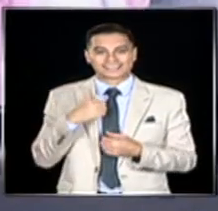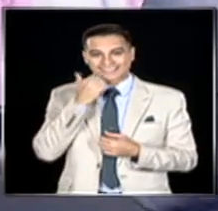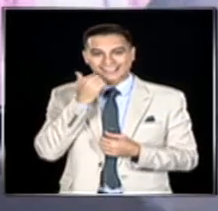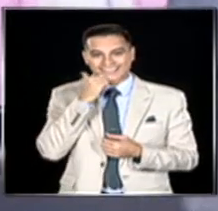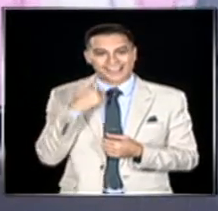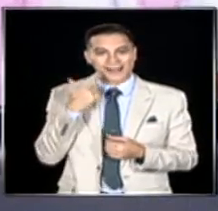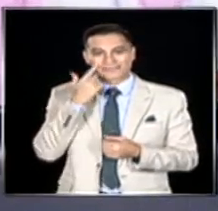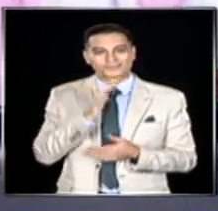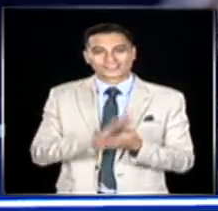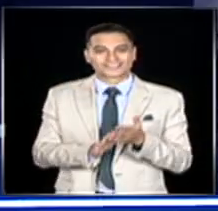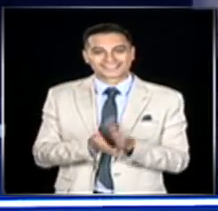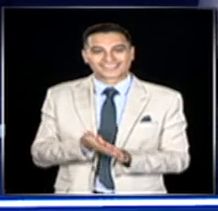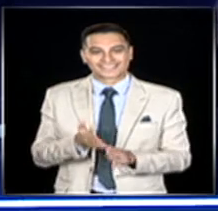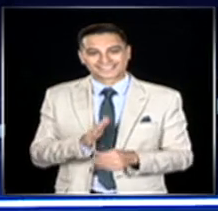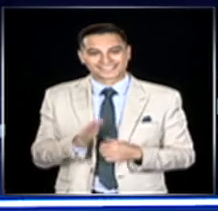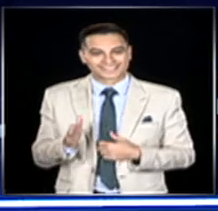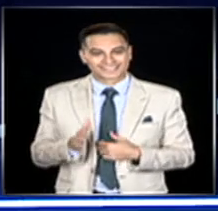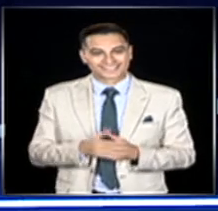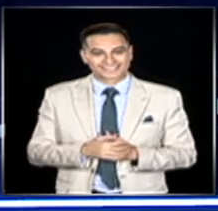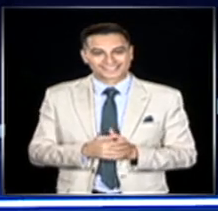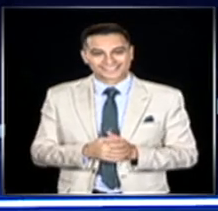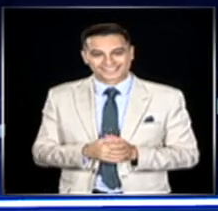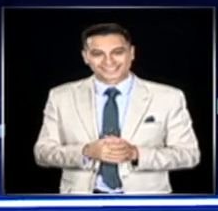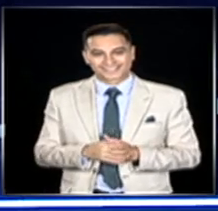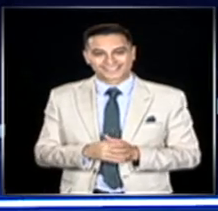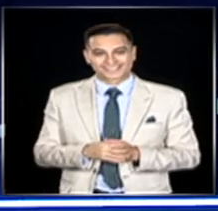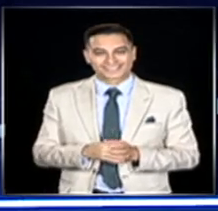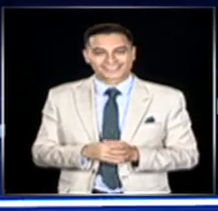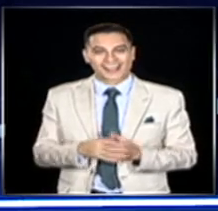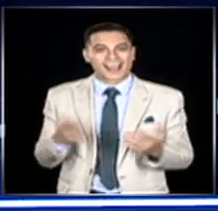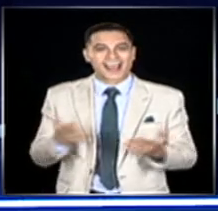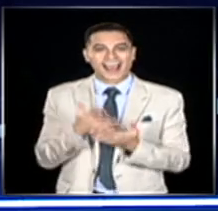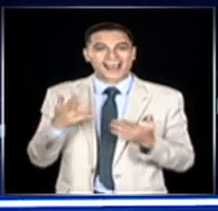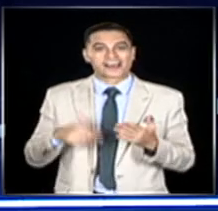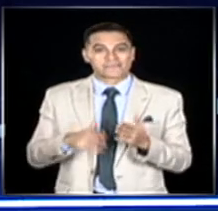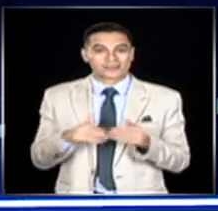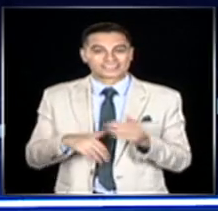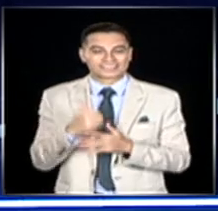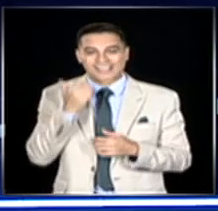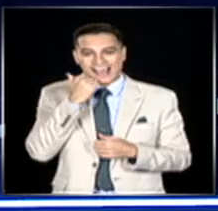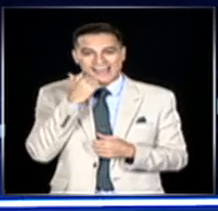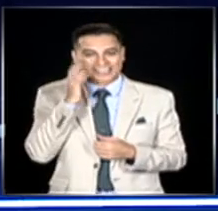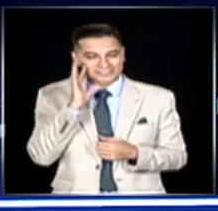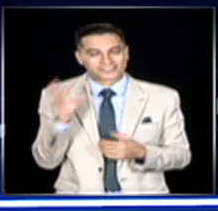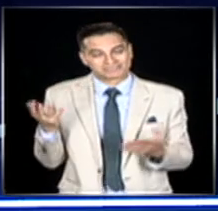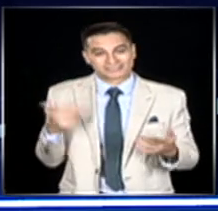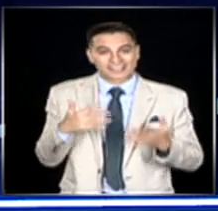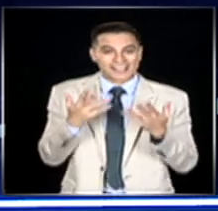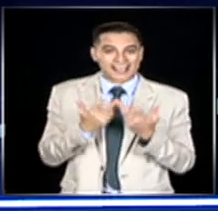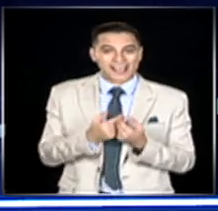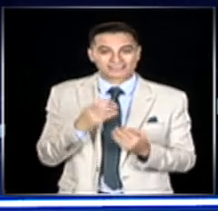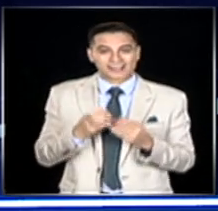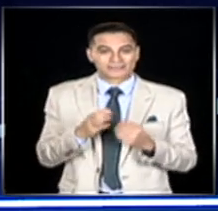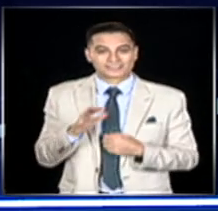بنهزرش احنا. برافو عليك. اتفضلي. برافو عليك. طيب كم اجابه صح؟ ما مش